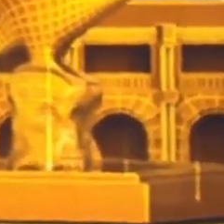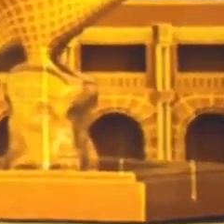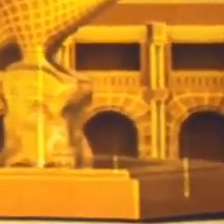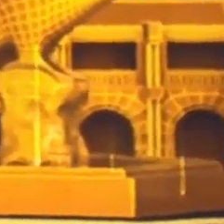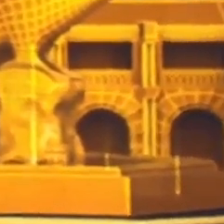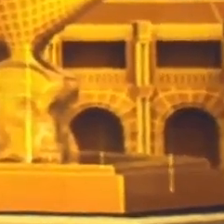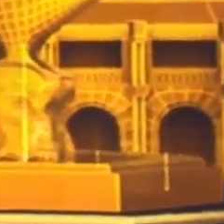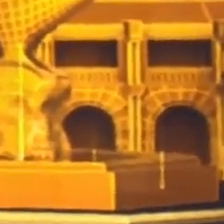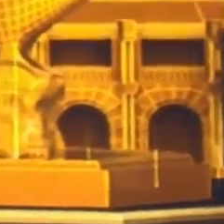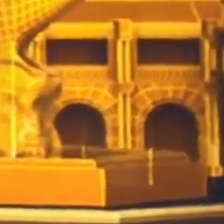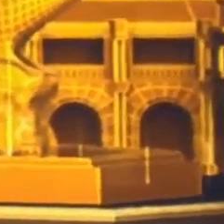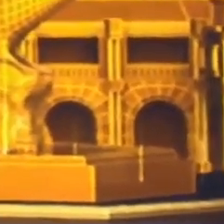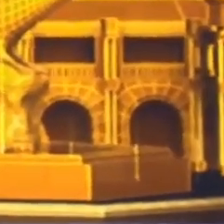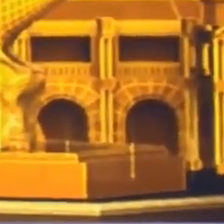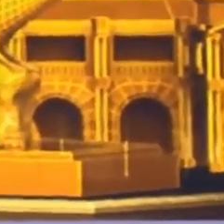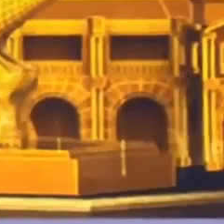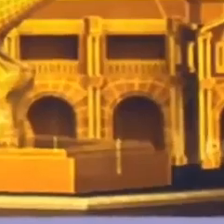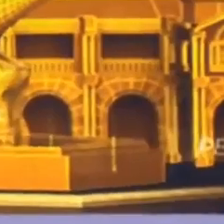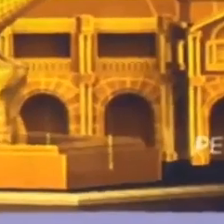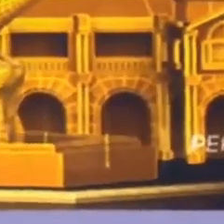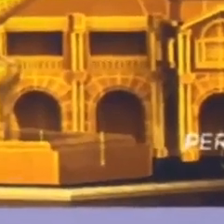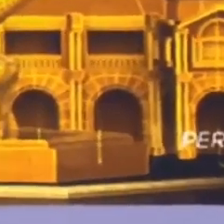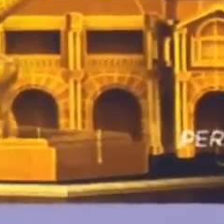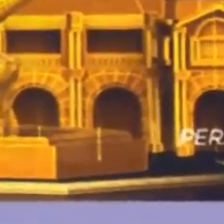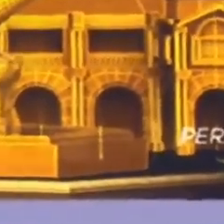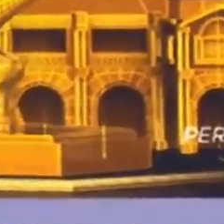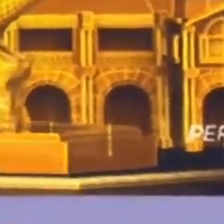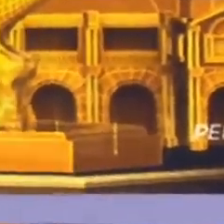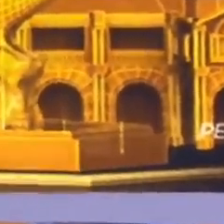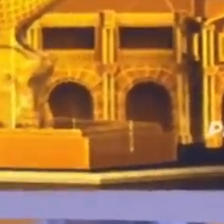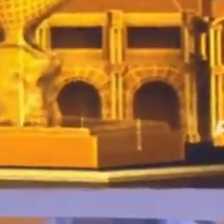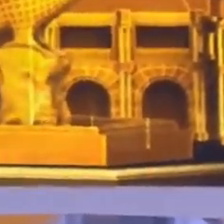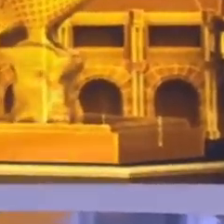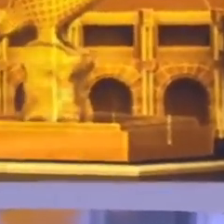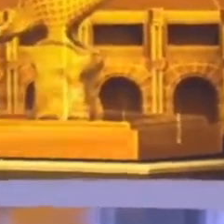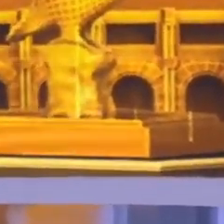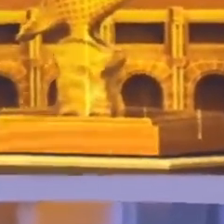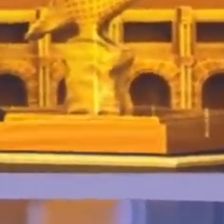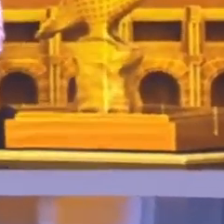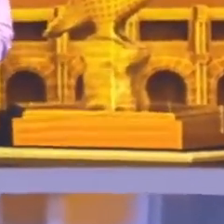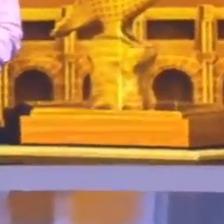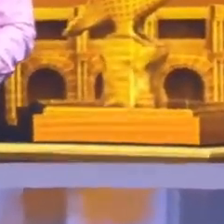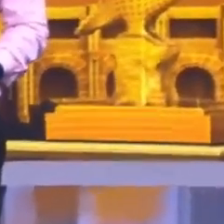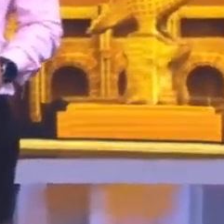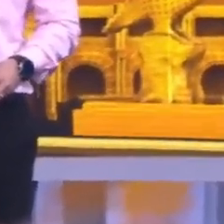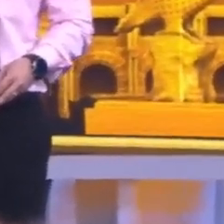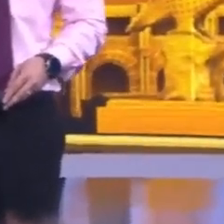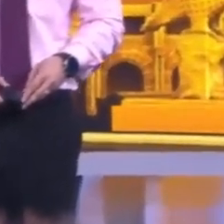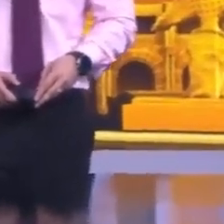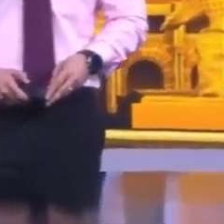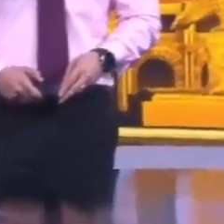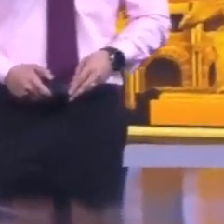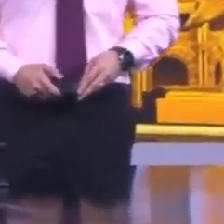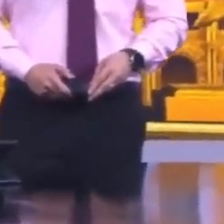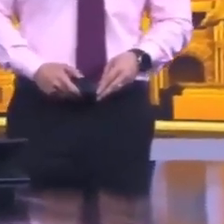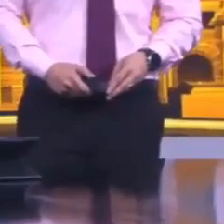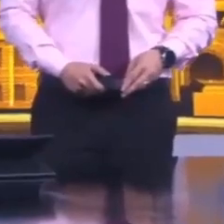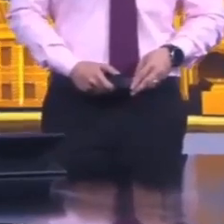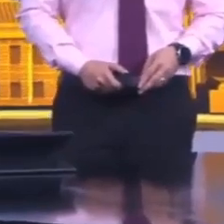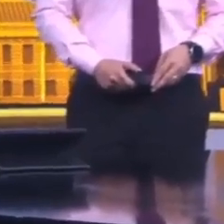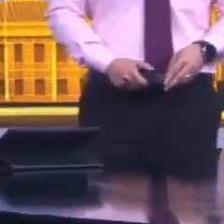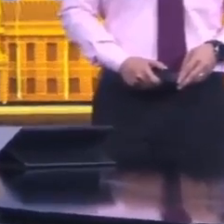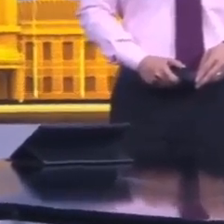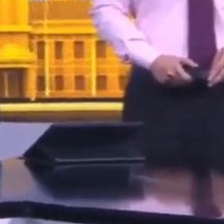wilayah utara, selatan, timur dan barat selain lintas langsung dari RTM Melaka, Sarawak juga Sabah. Peralihan